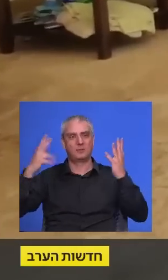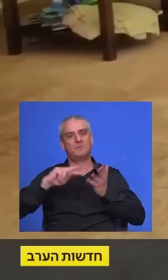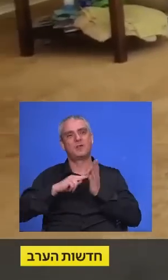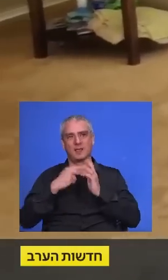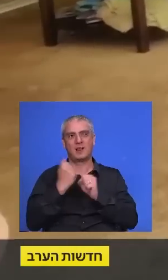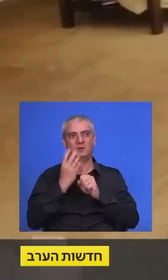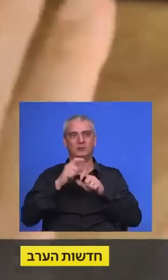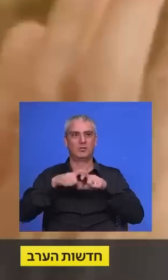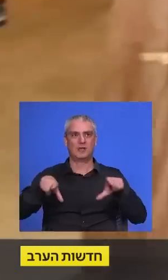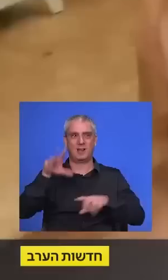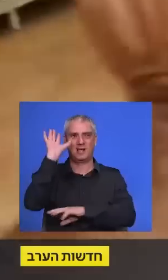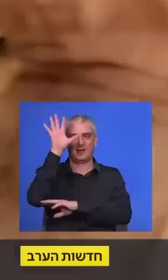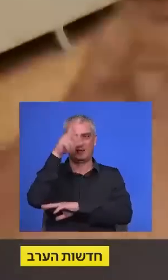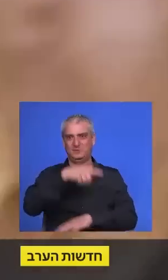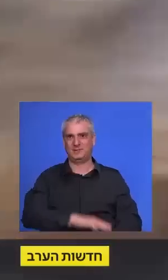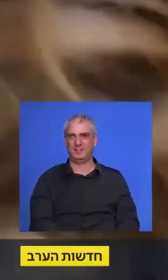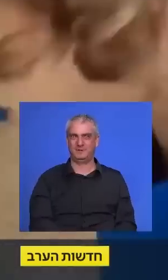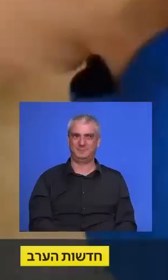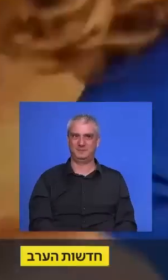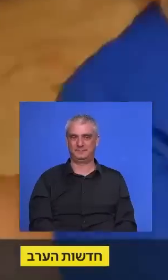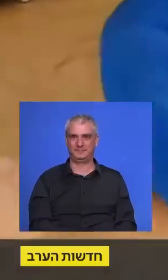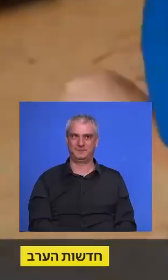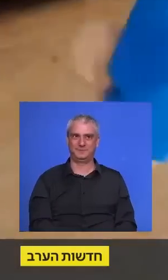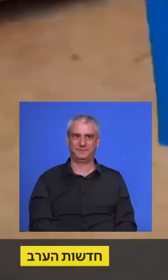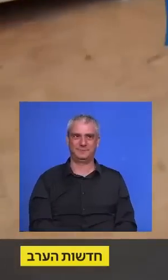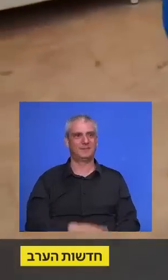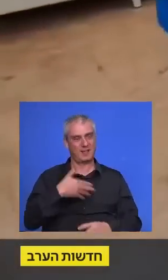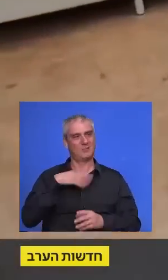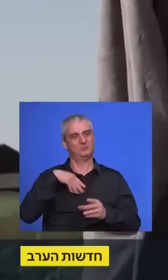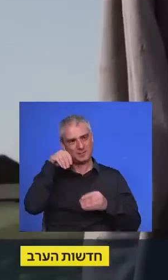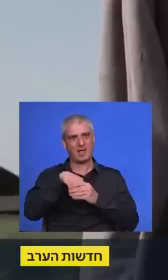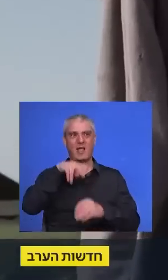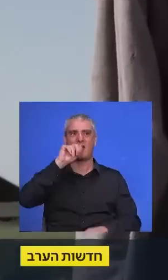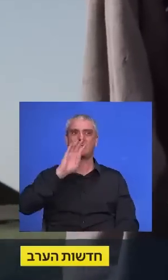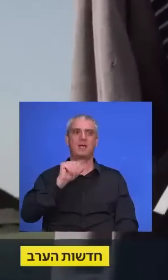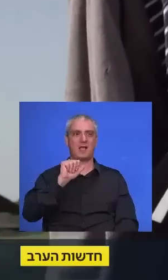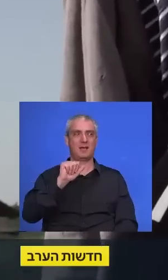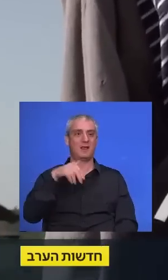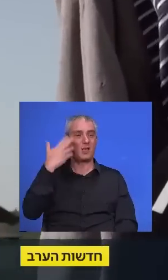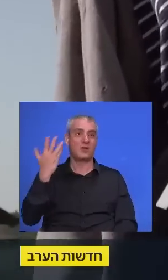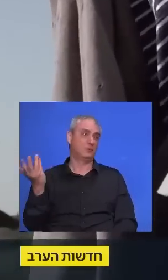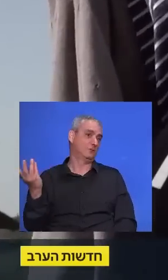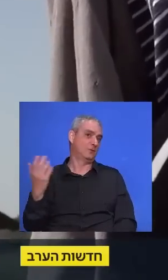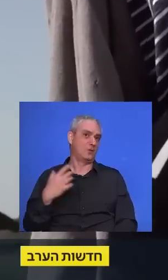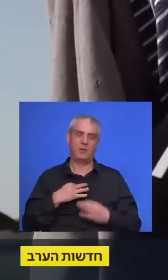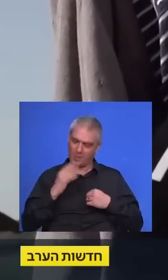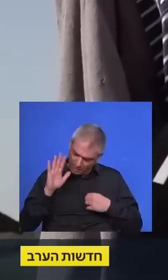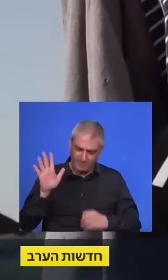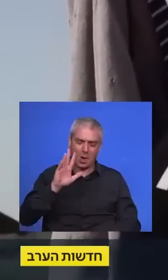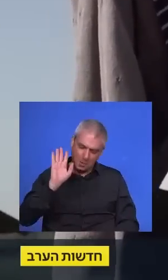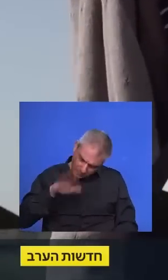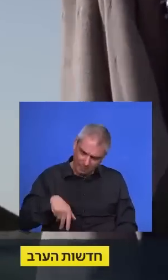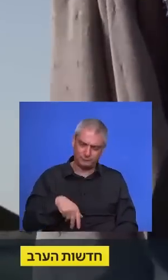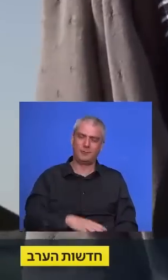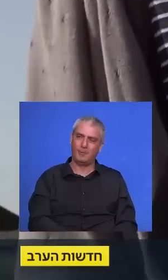שהוא מתכנן לעשות על הפרקט. להיות ספניה. להיות... לא אכפת לי גם להיות